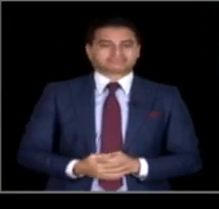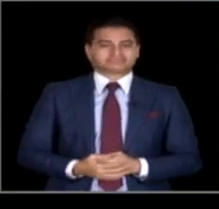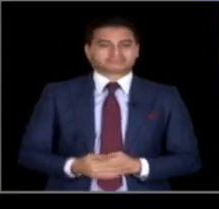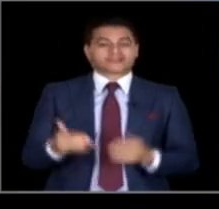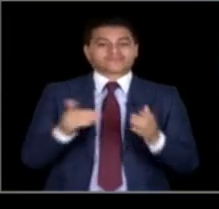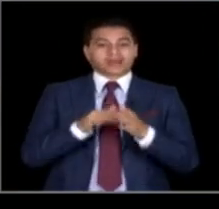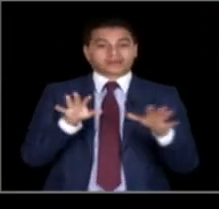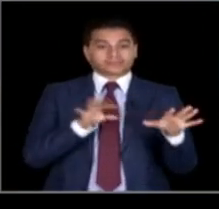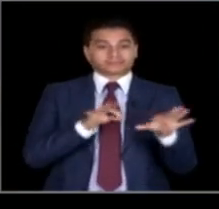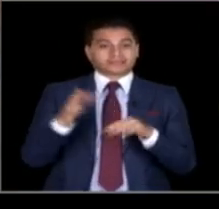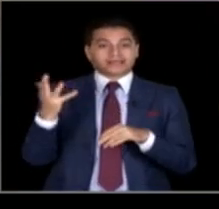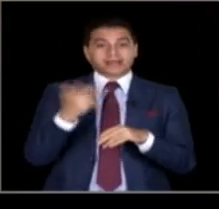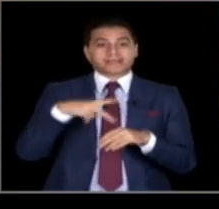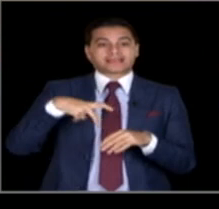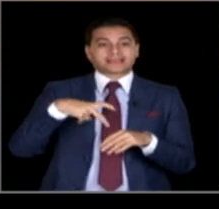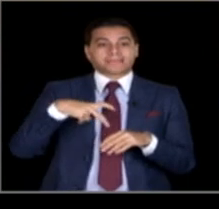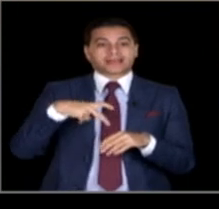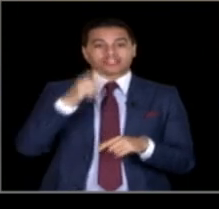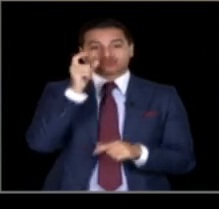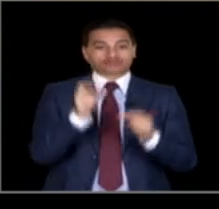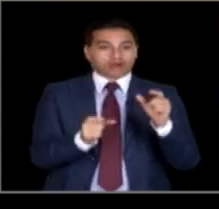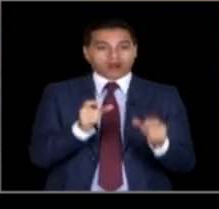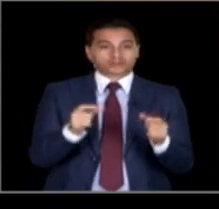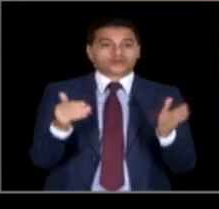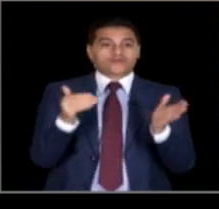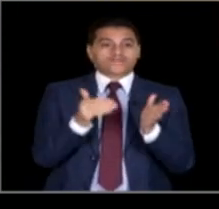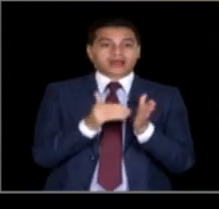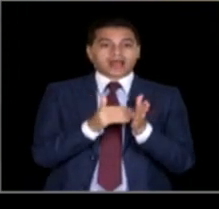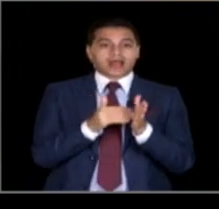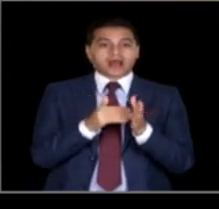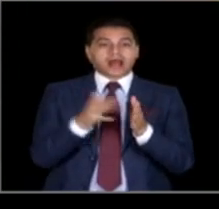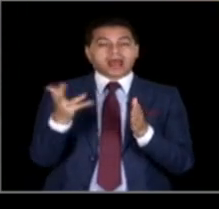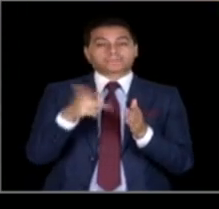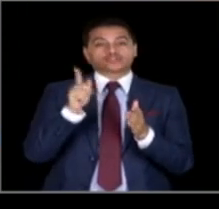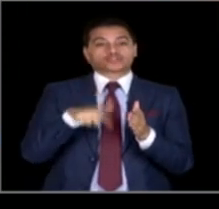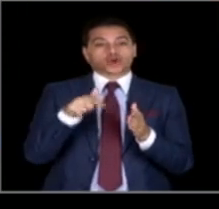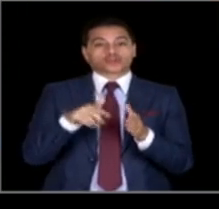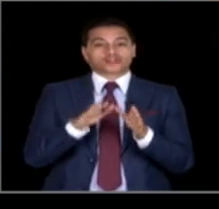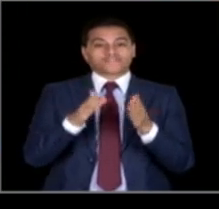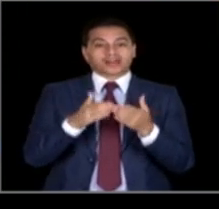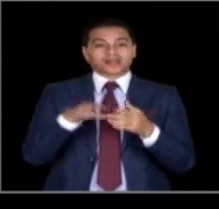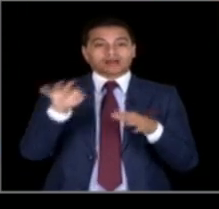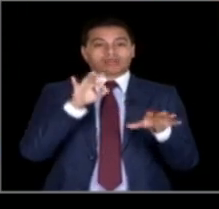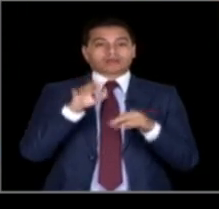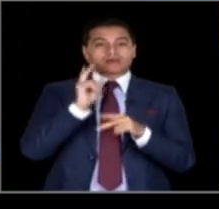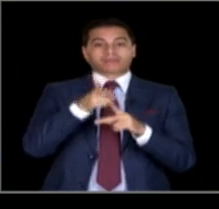تمت القرعة بين أكتر من 80 متسابق وتم توزيعهم على 16 فريق.